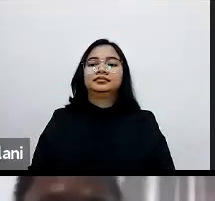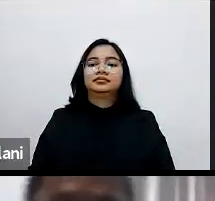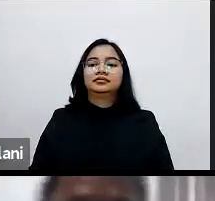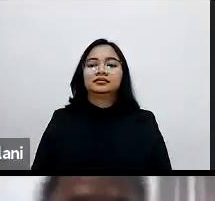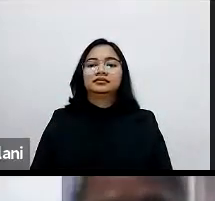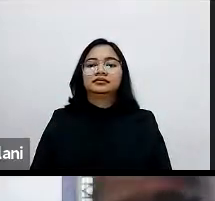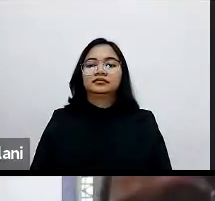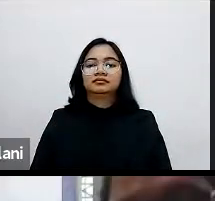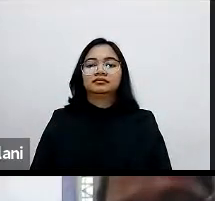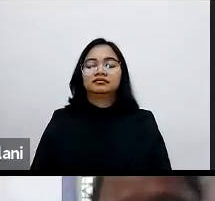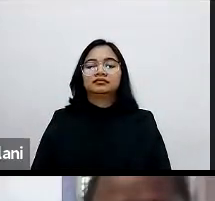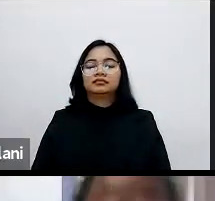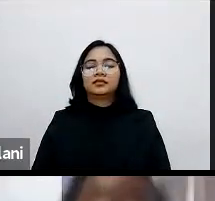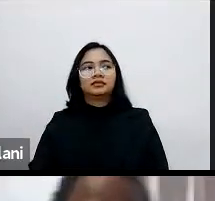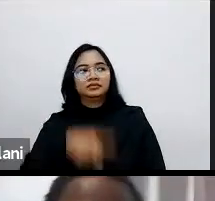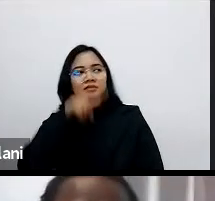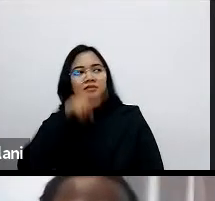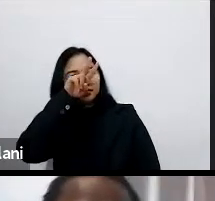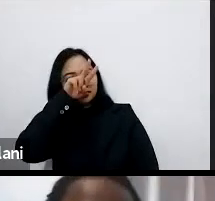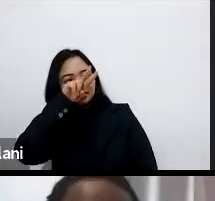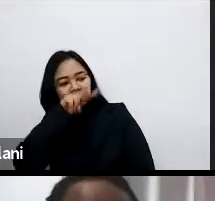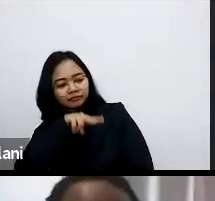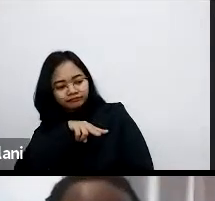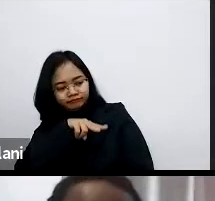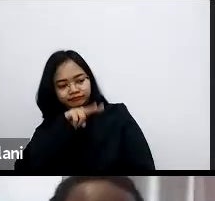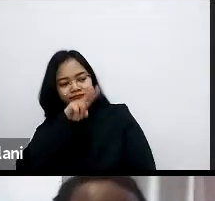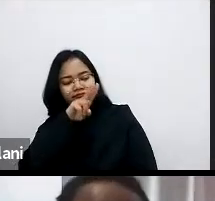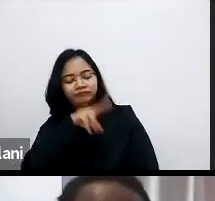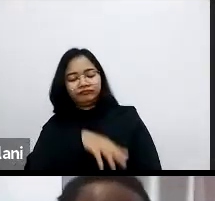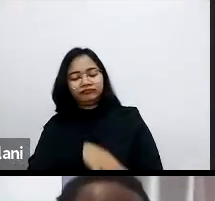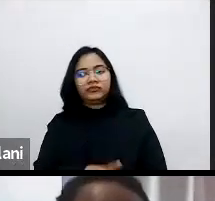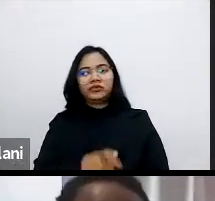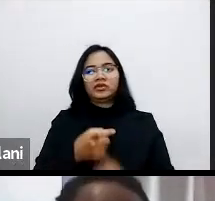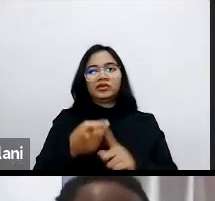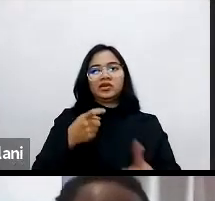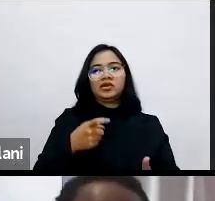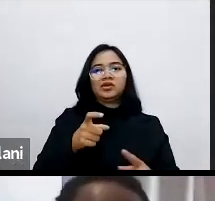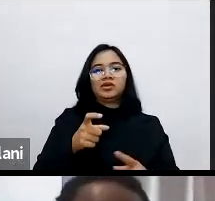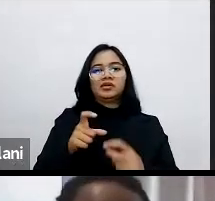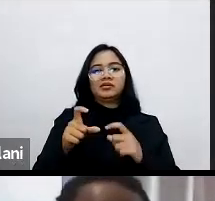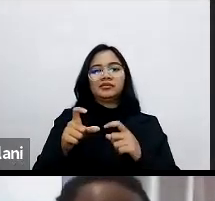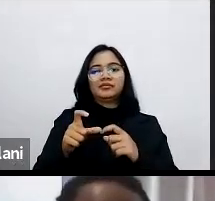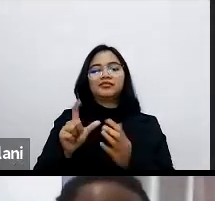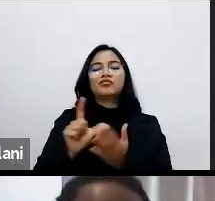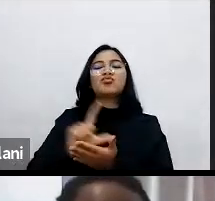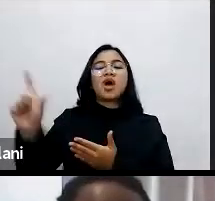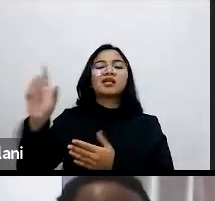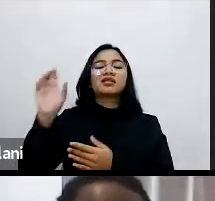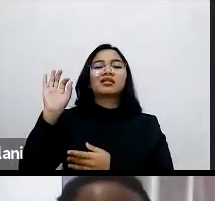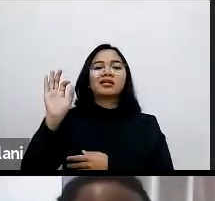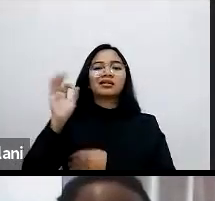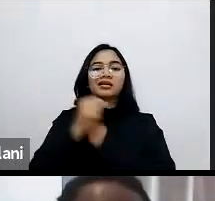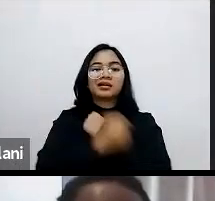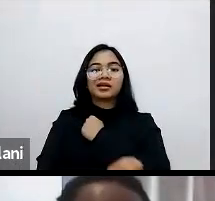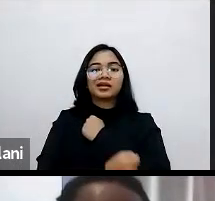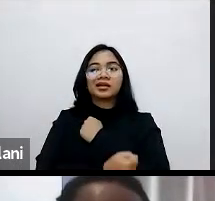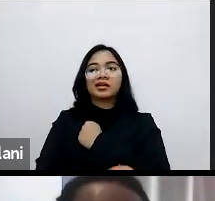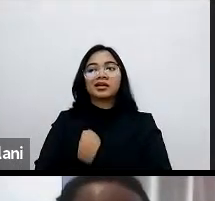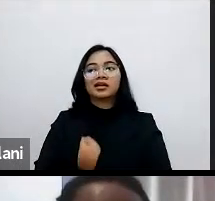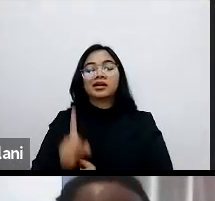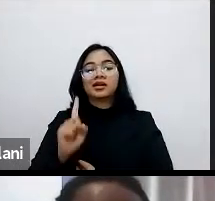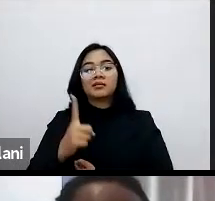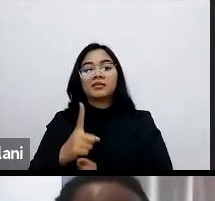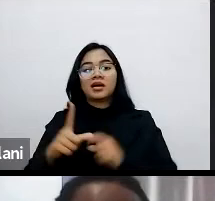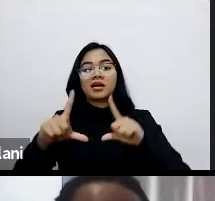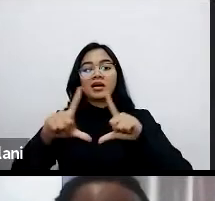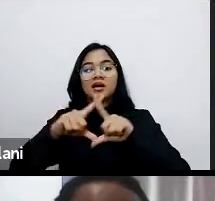dijadikan bahan penelitian gitu oleh scholar dari luar negeri gitu. Nah, kalau menurut Mbak Intan sendiri, kenapa Mbak akademisi dan sarjana